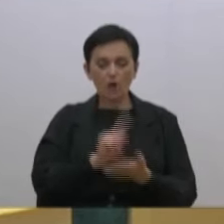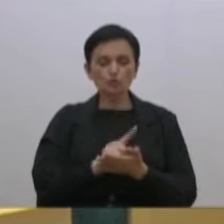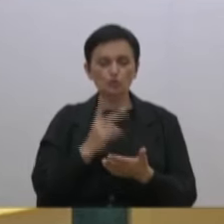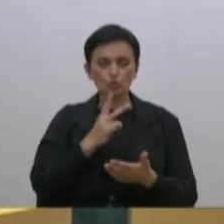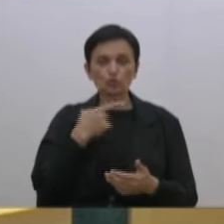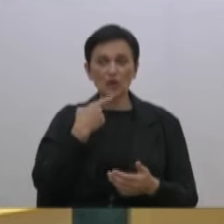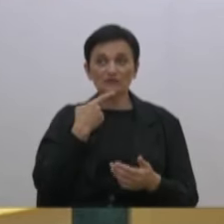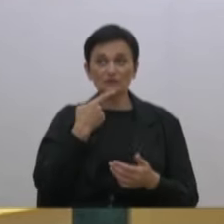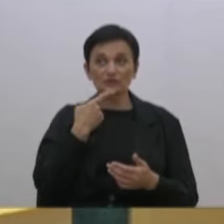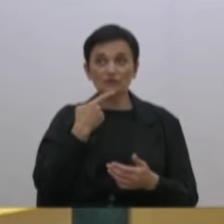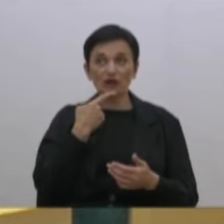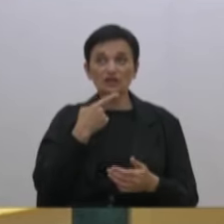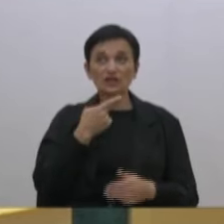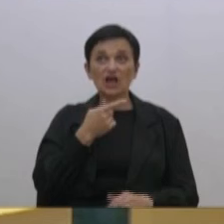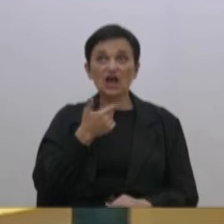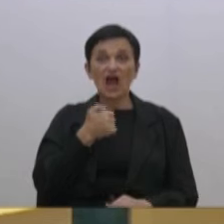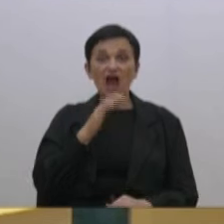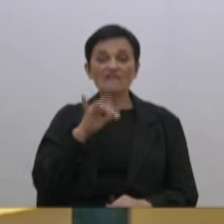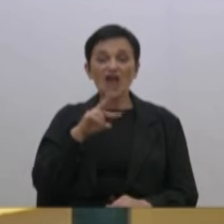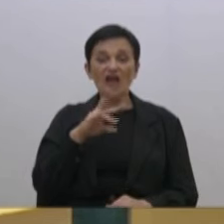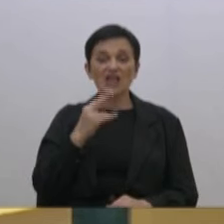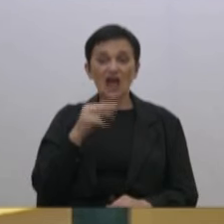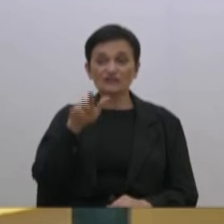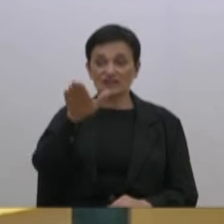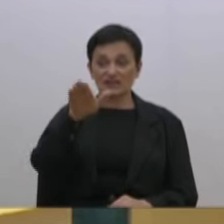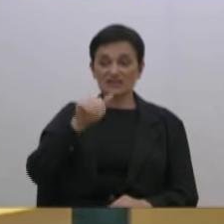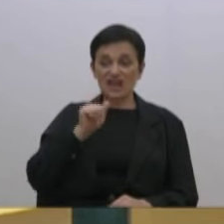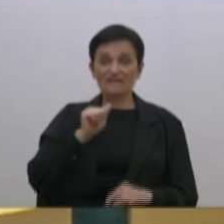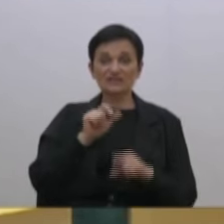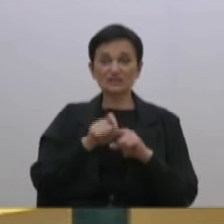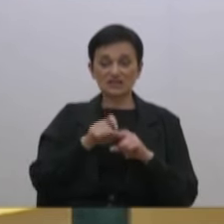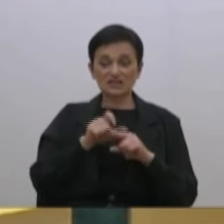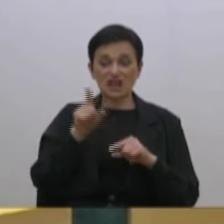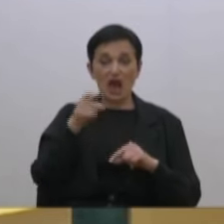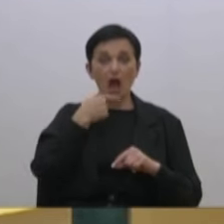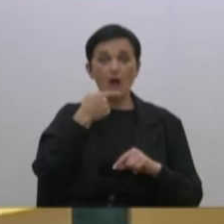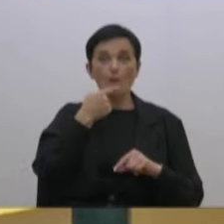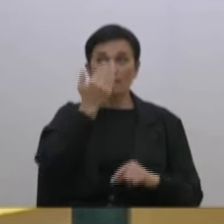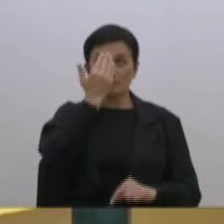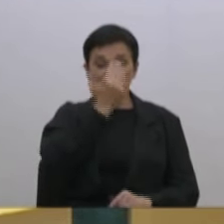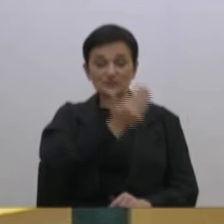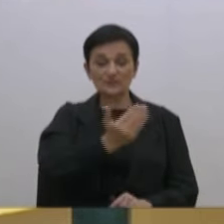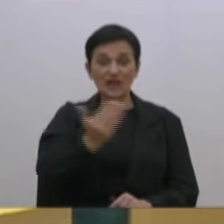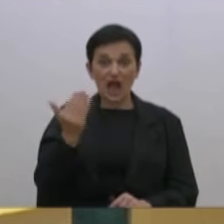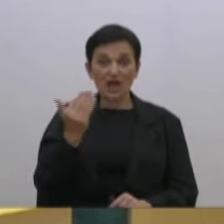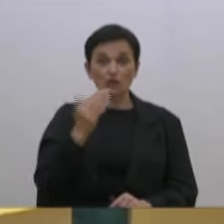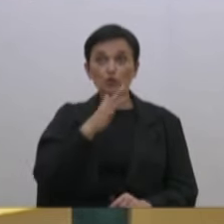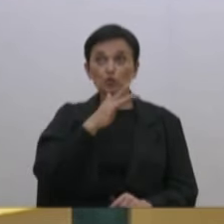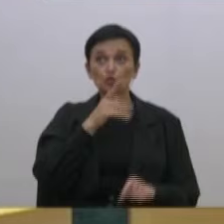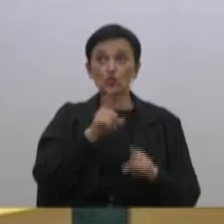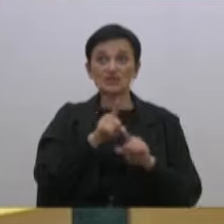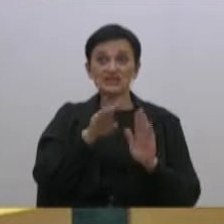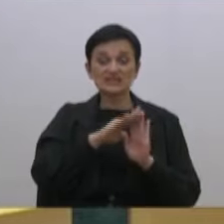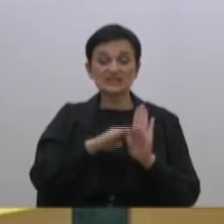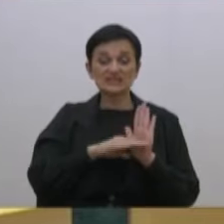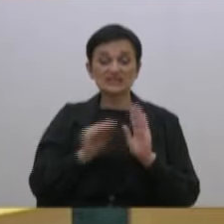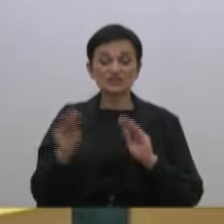ვთქვათ, მიხეილ ყაველაშვილს დავესესხები, წეღან ამბობდა, რომ ესე იგი ხალხი, რომელთა დროსაც ისეთი სისტემა აწყეს,